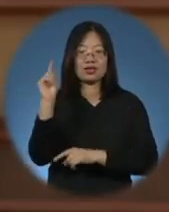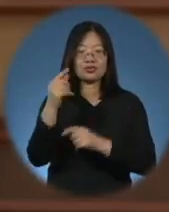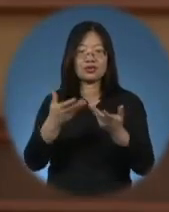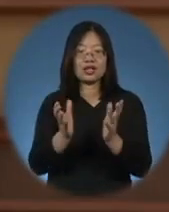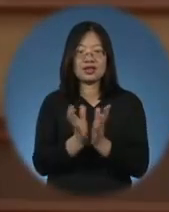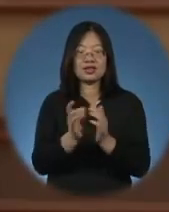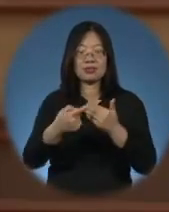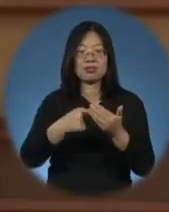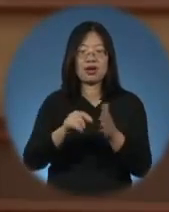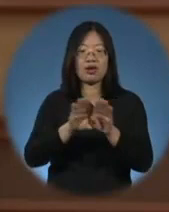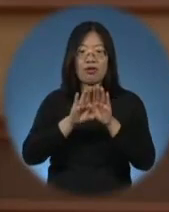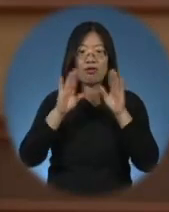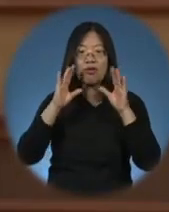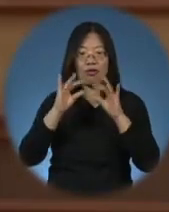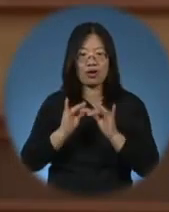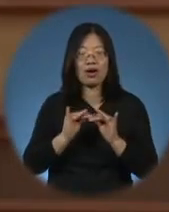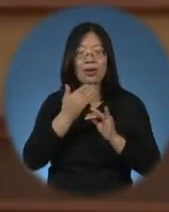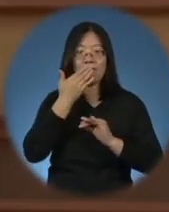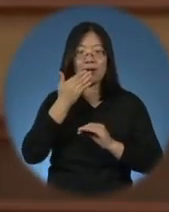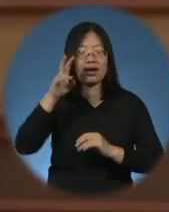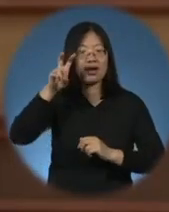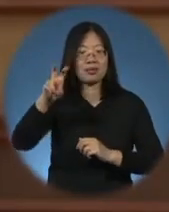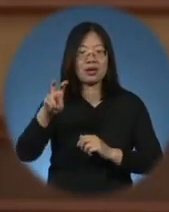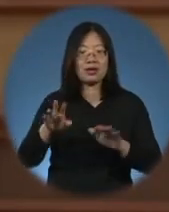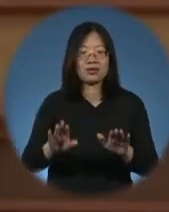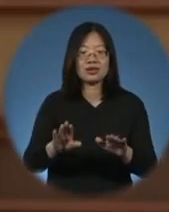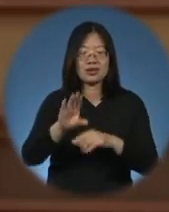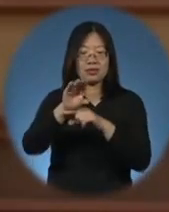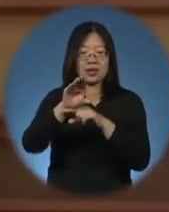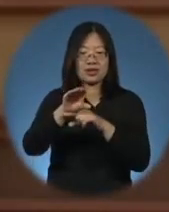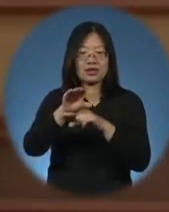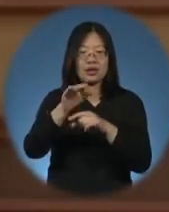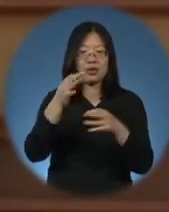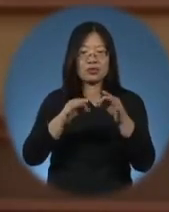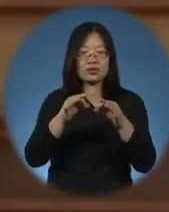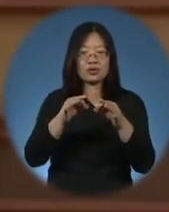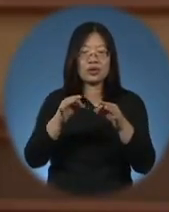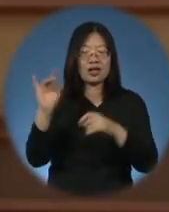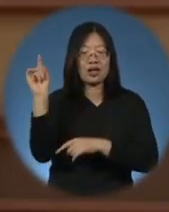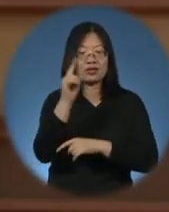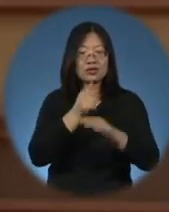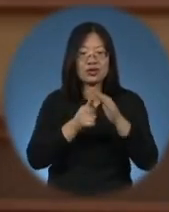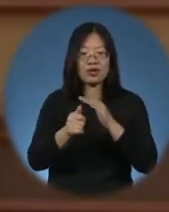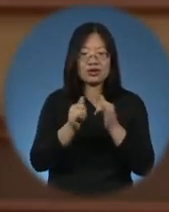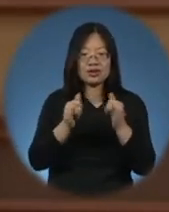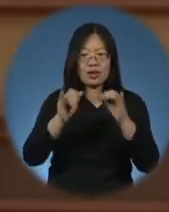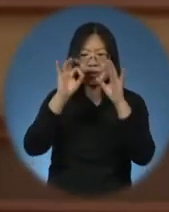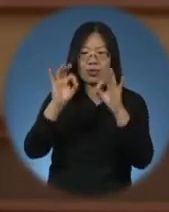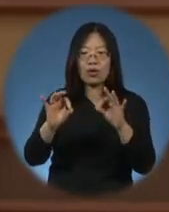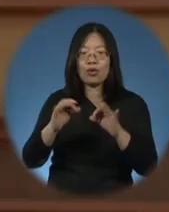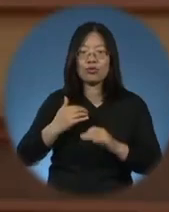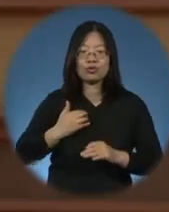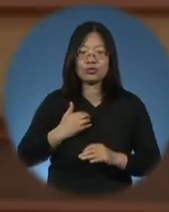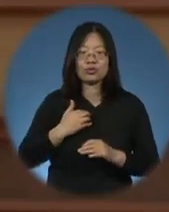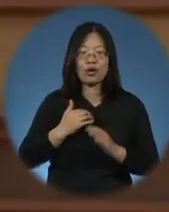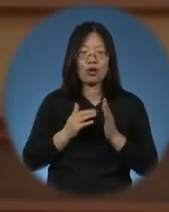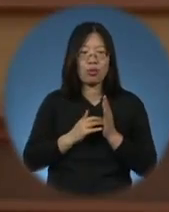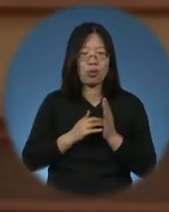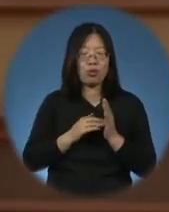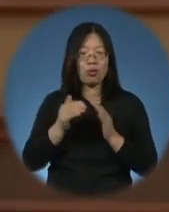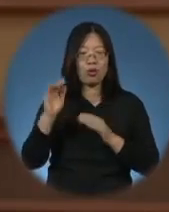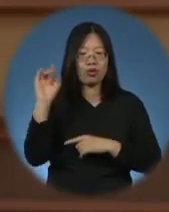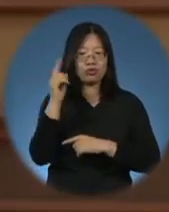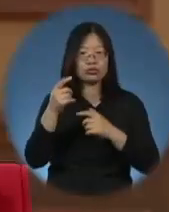이렇게 마음이 동해야 움직여야 될 거예요. 네. 오늘 이 방송을 아마 프로야구 선수들이 보면 아니 왜 우리도 모르게 구단이